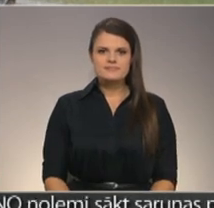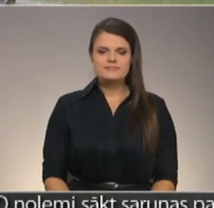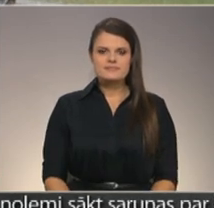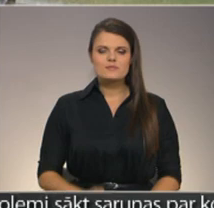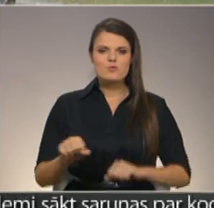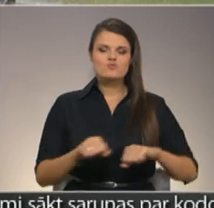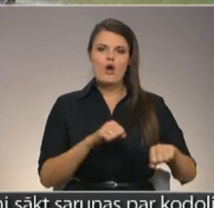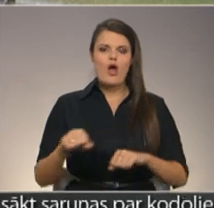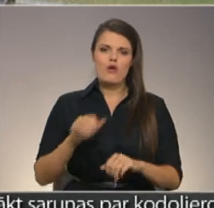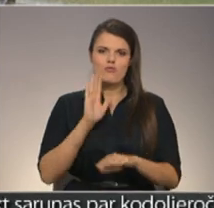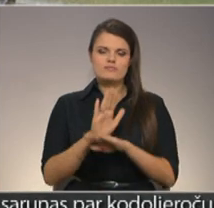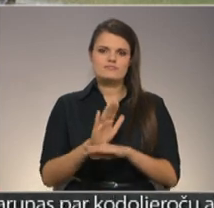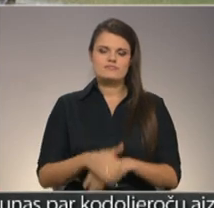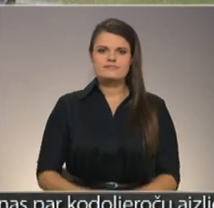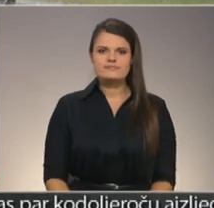Soļos!